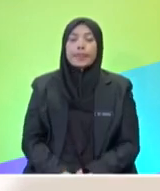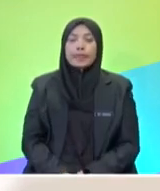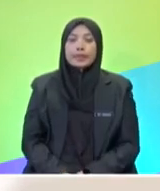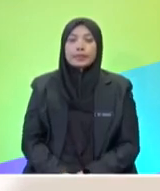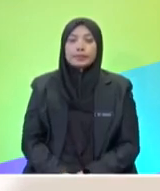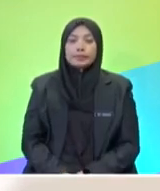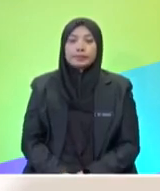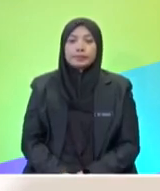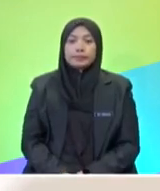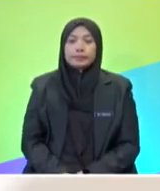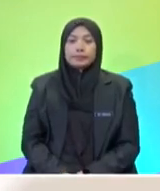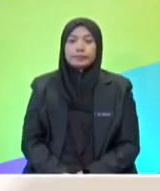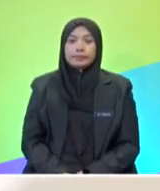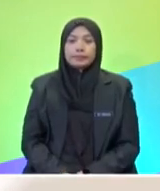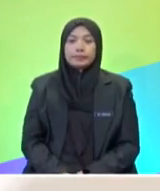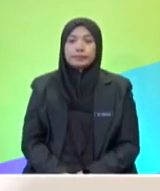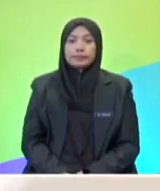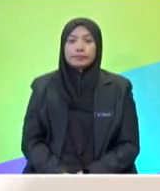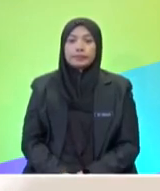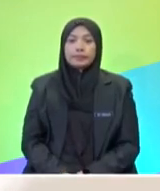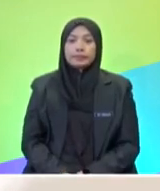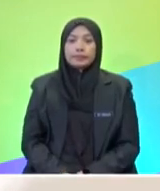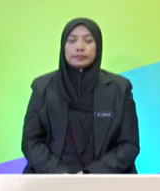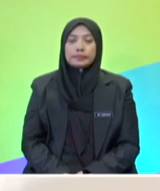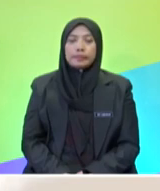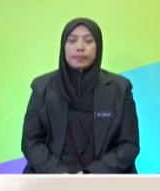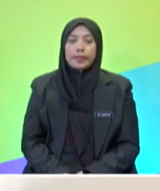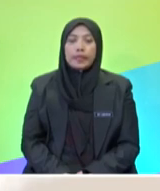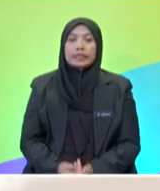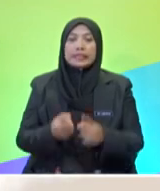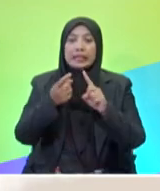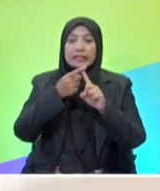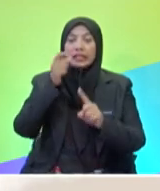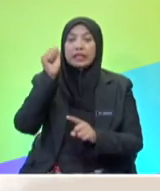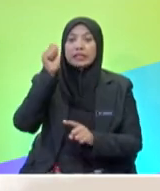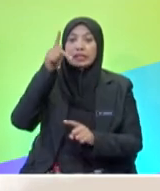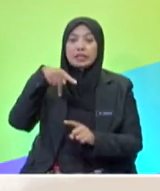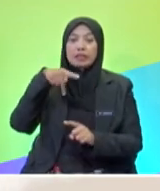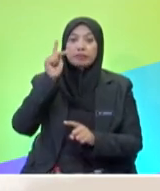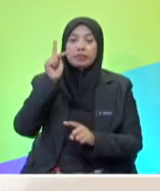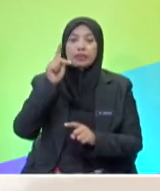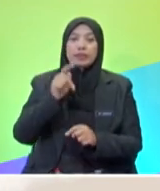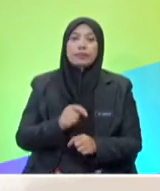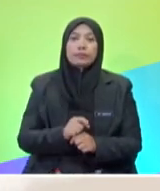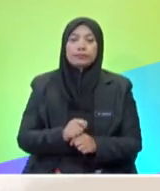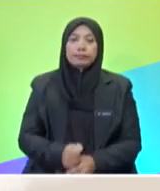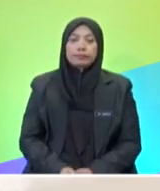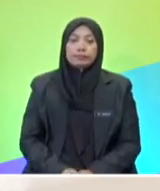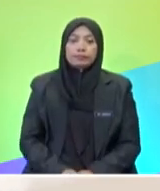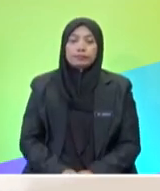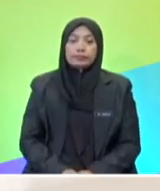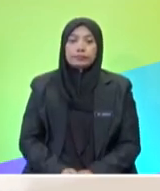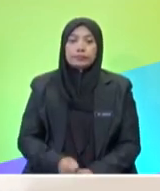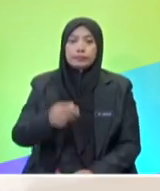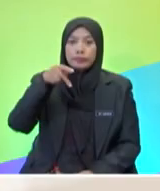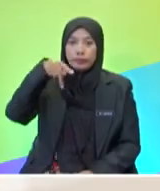adik Wan Alisha ataupun Nisa bin Wan Azuhari daripada SK Putrajaya Persin 182. Baik, itu dia adik-adik